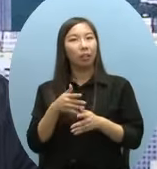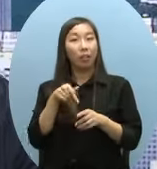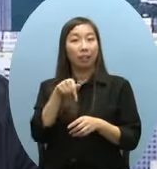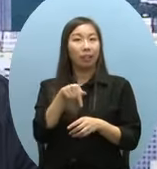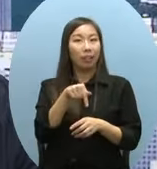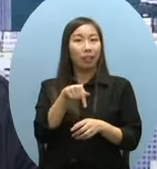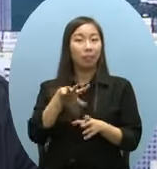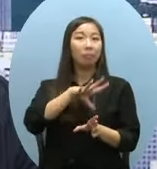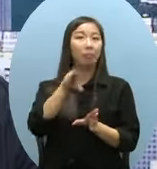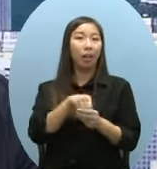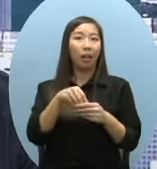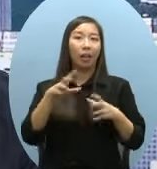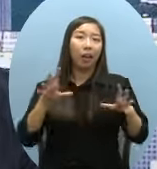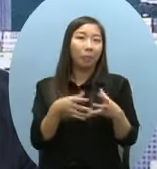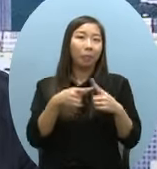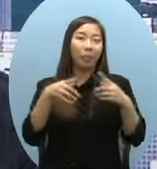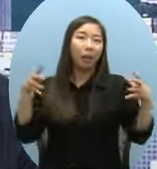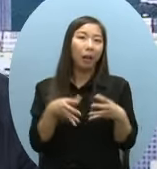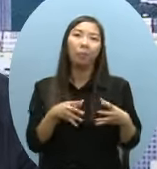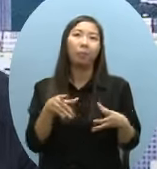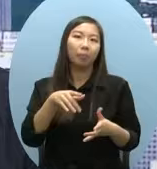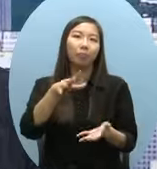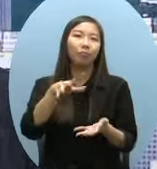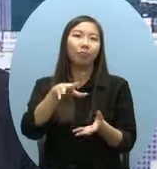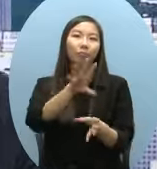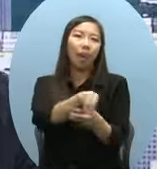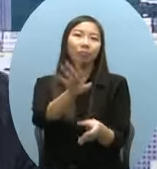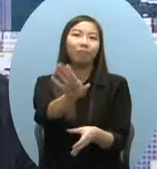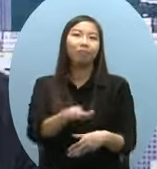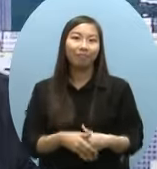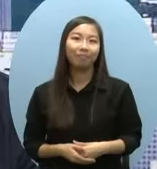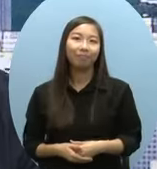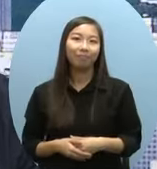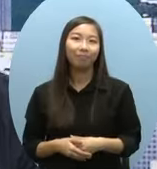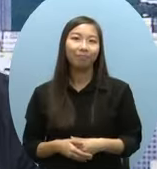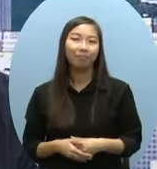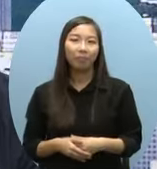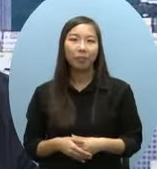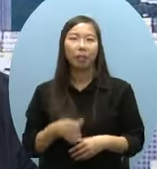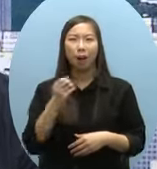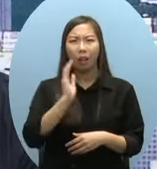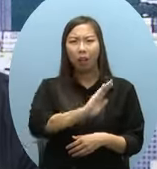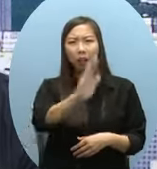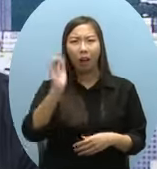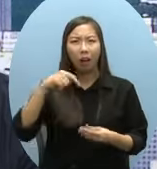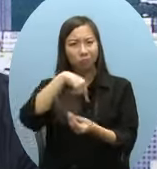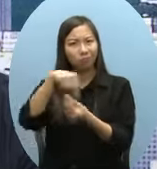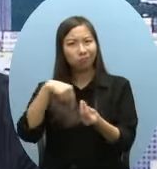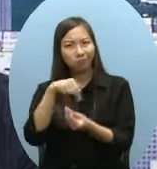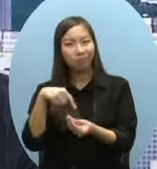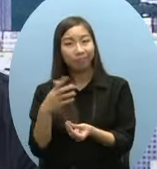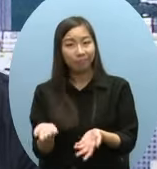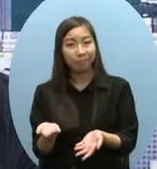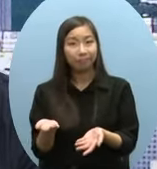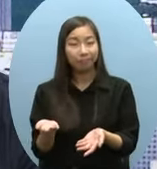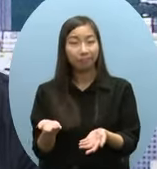於。即係嗰個嘅群組聚集呢個定義嘅嚇，咁當然都有好多唔同嘅場景嘅，咁我諗咧即係大家都有一個即